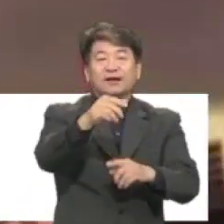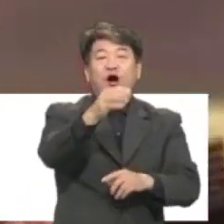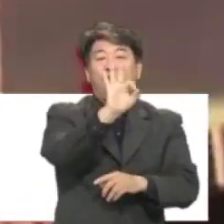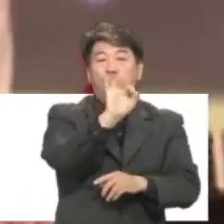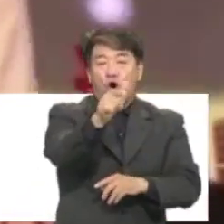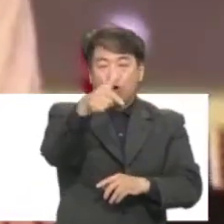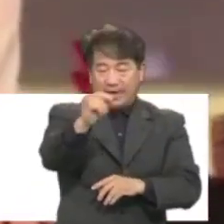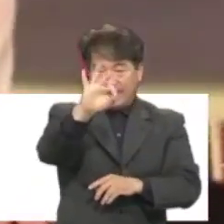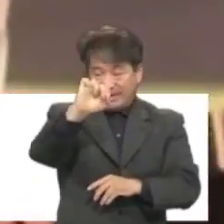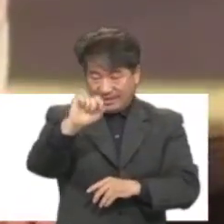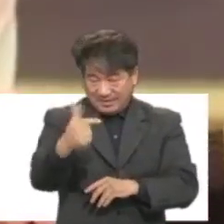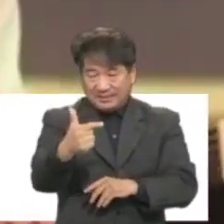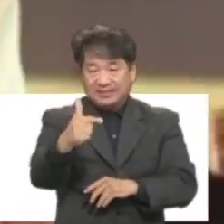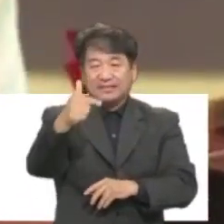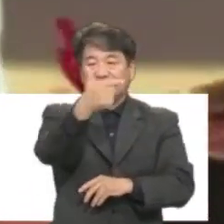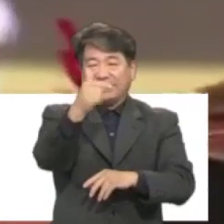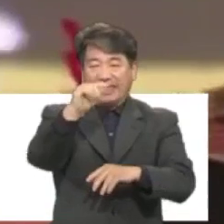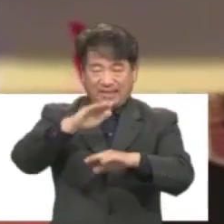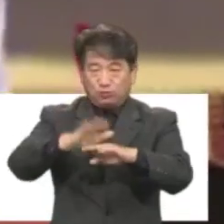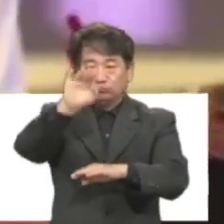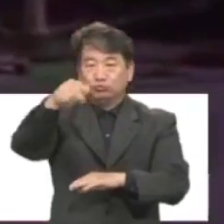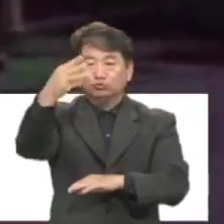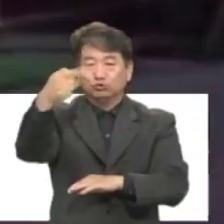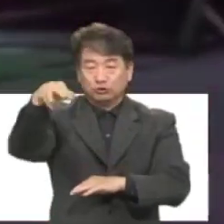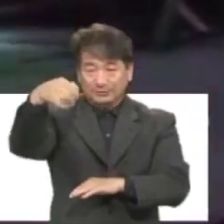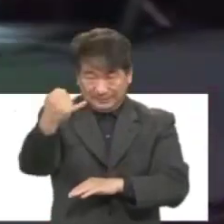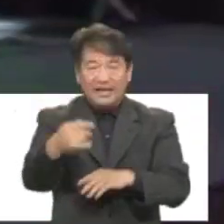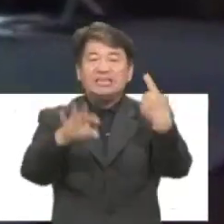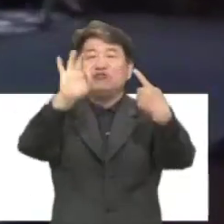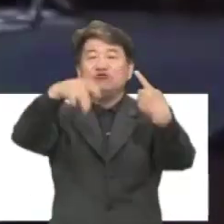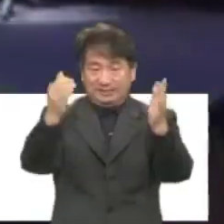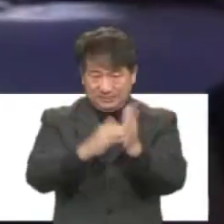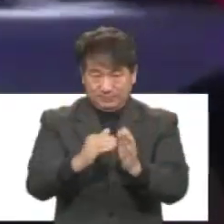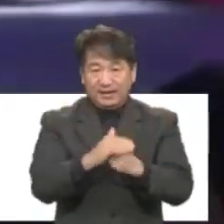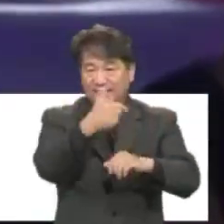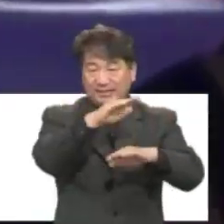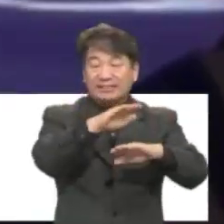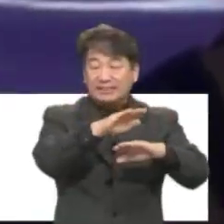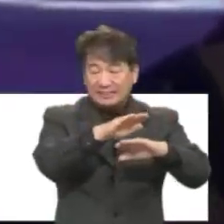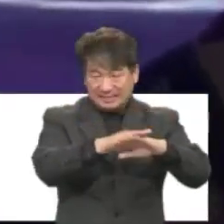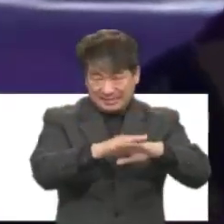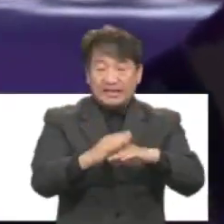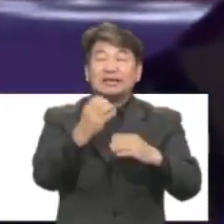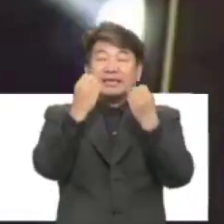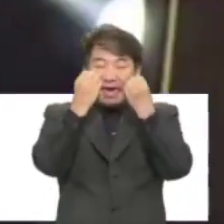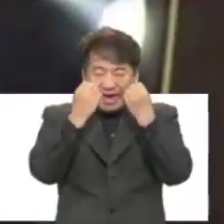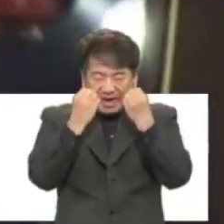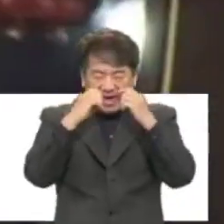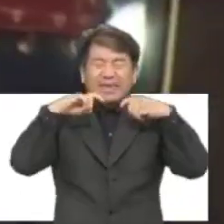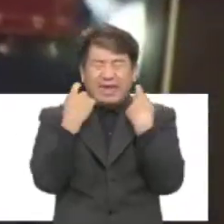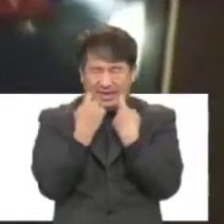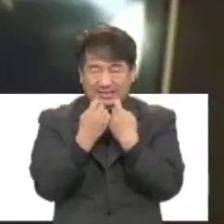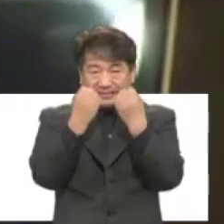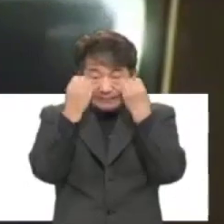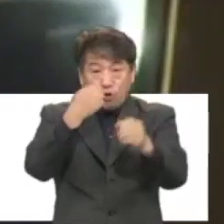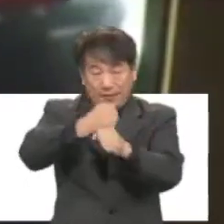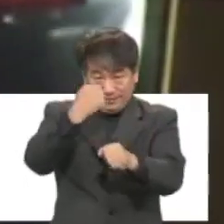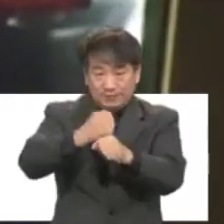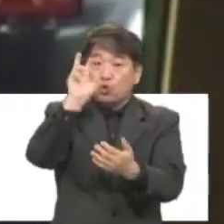부른 리버티 기타가 대상을 수상했습니다. 대전브루스를 주제로 한 순수 창작곡을 발굴하는 이번